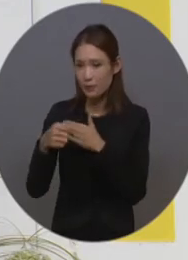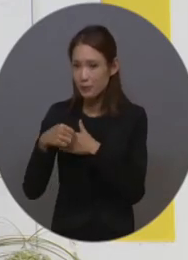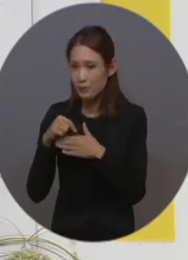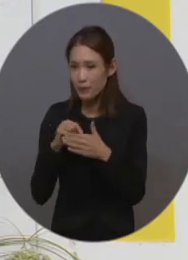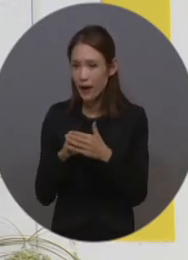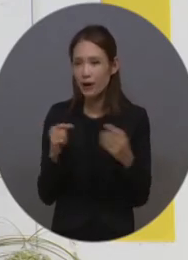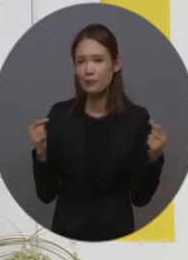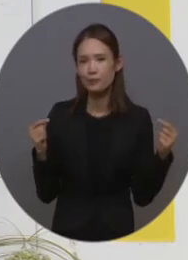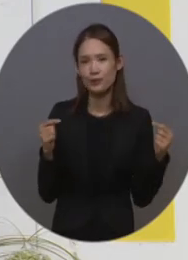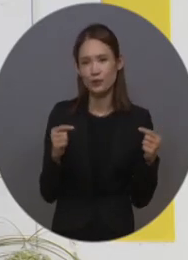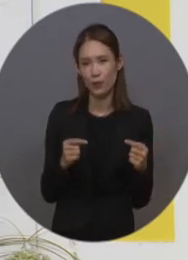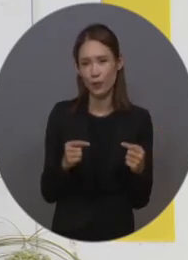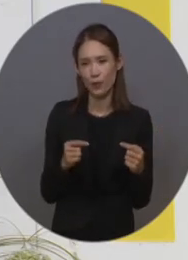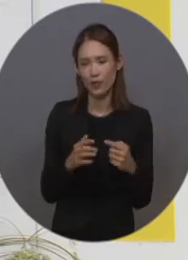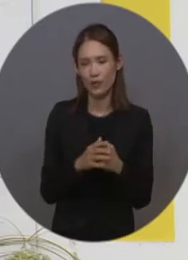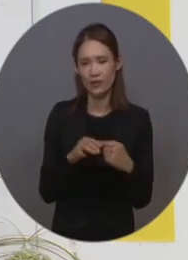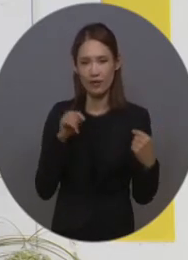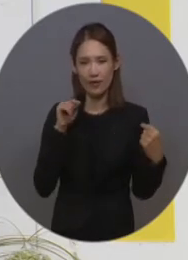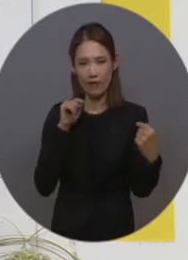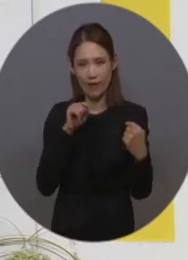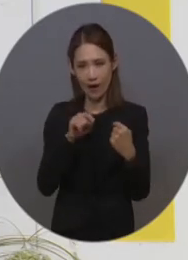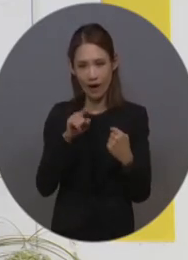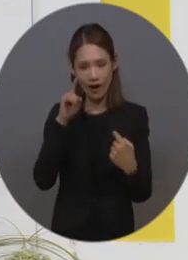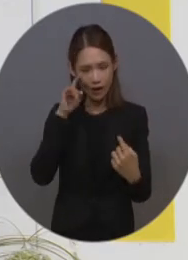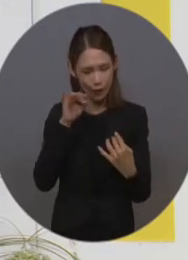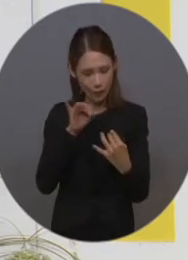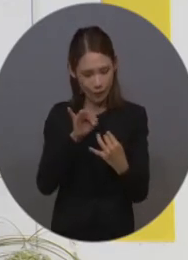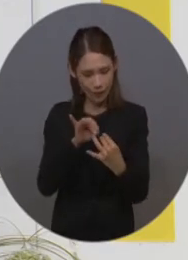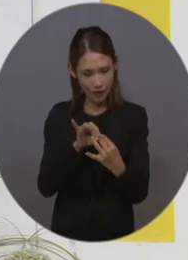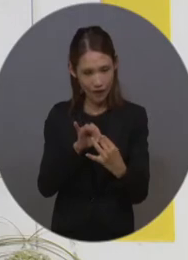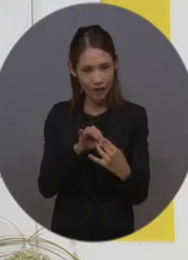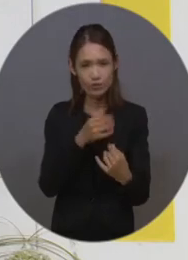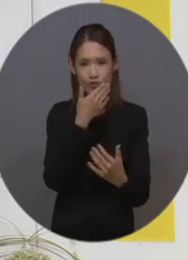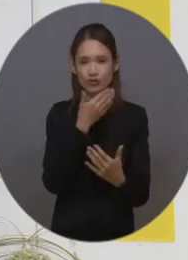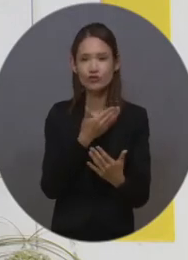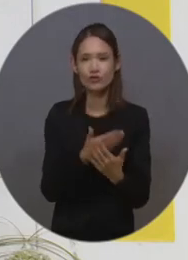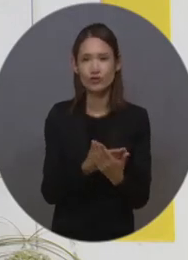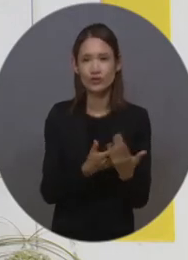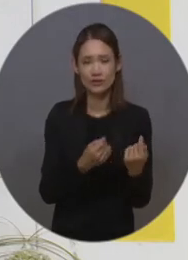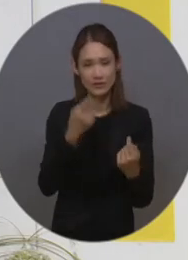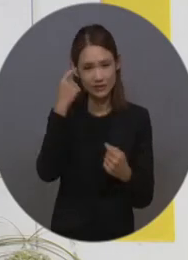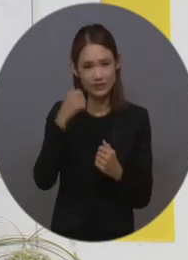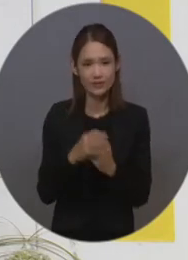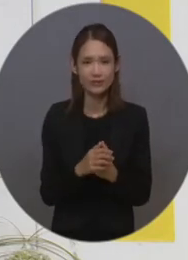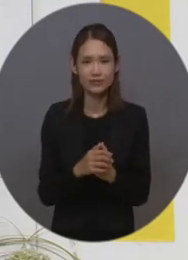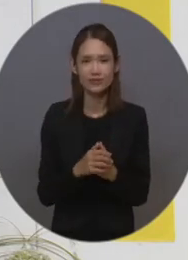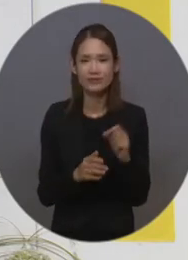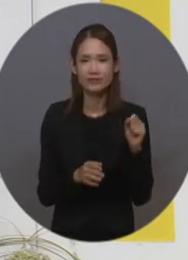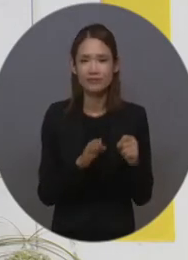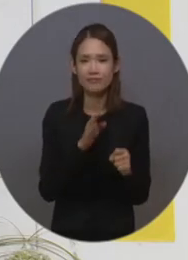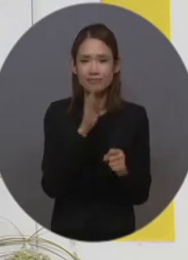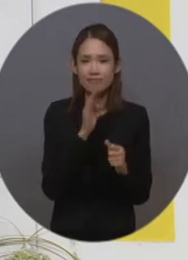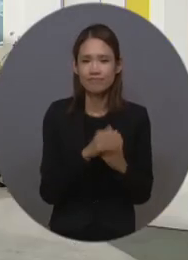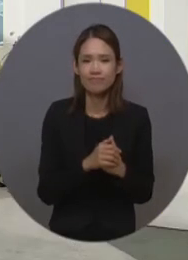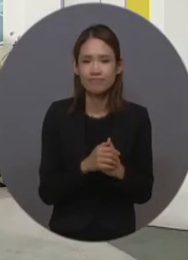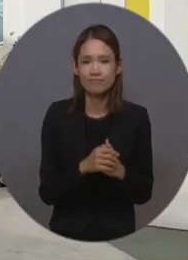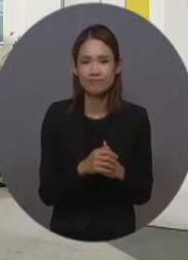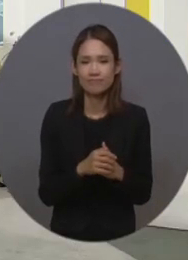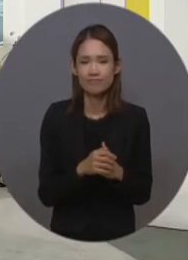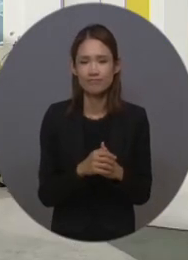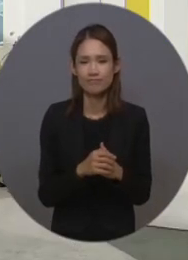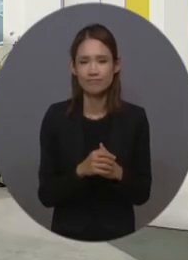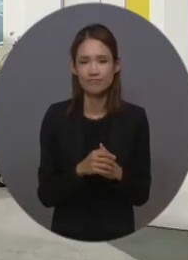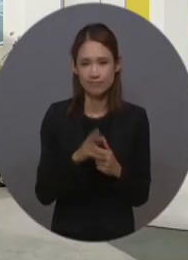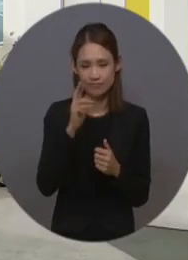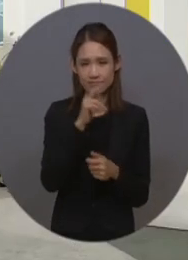통하는 네. 그런 인간 사이의 공감 네. 이게 굉장히 중요하다 이런 걸 느꼈습니다. 그랬군요. 네. 그러니까 우리